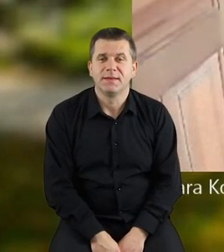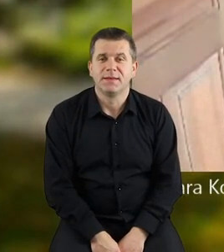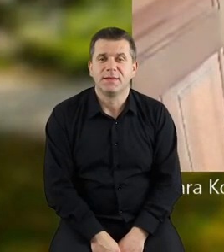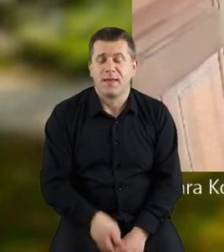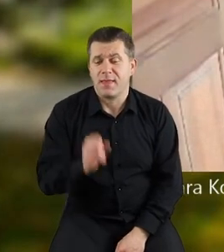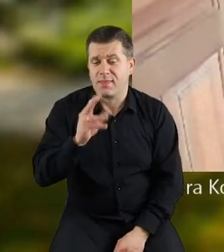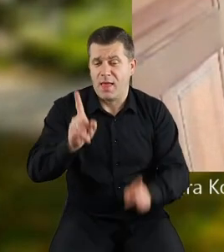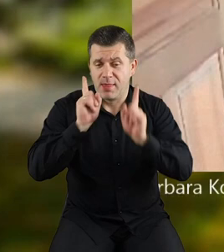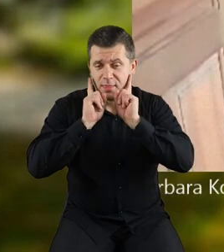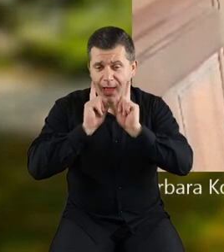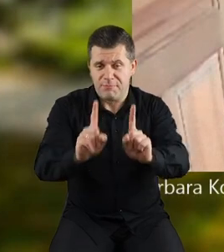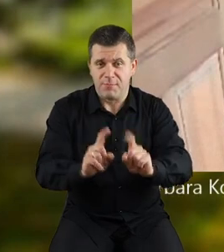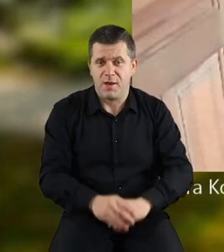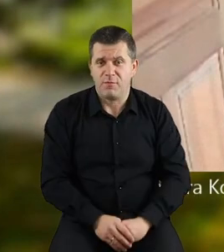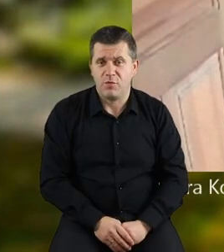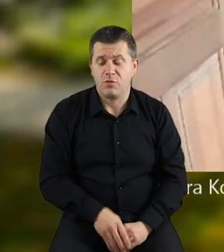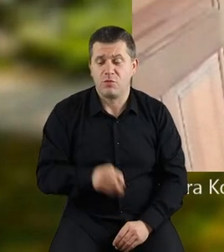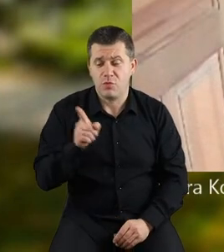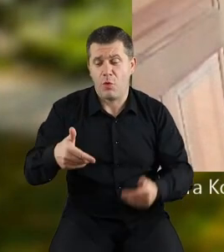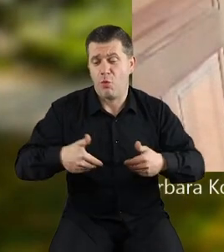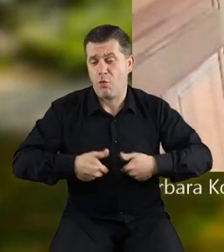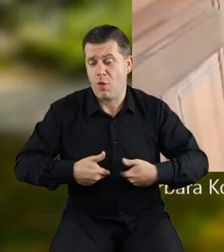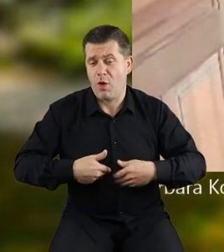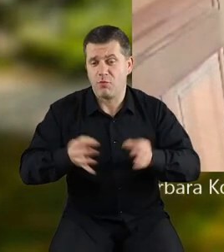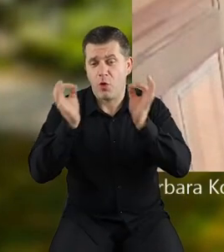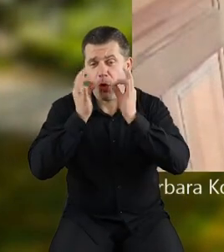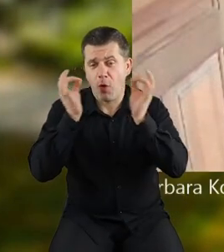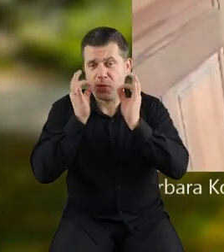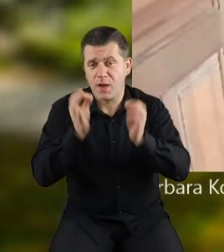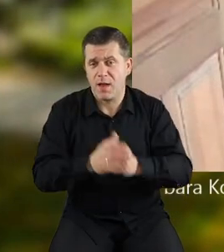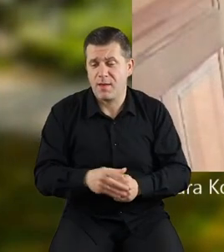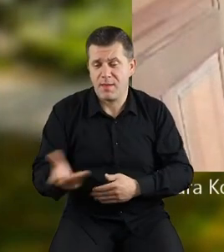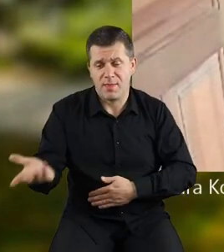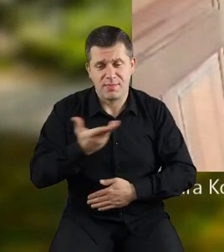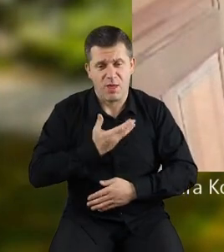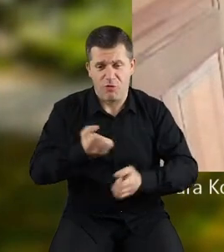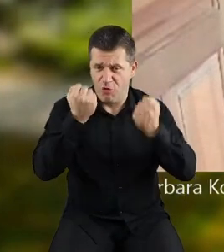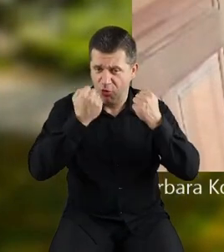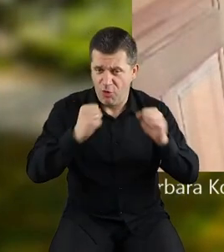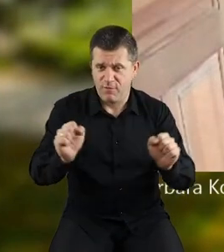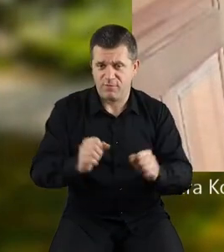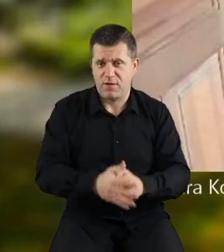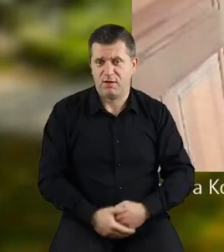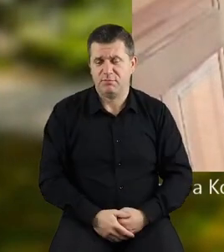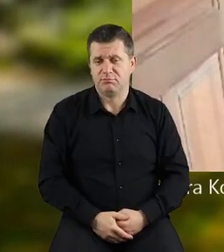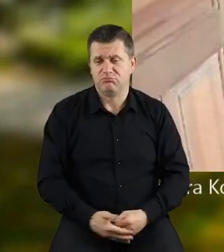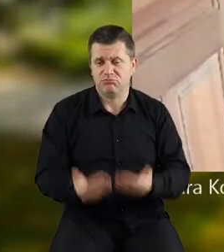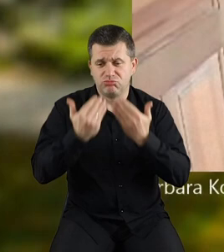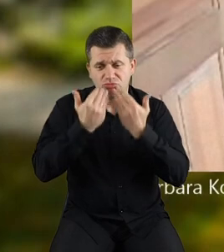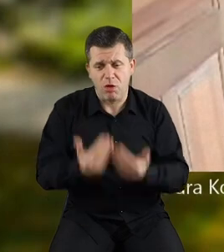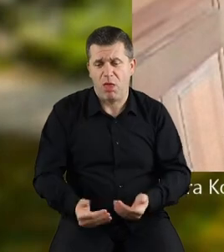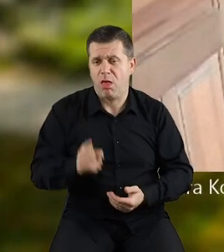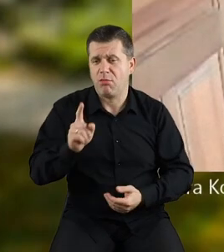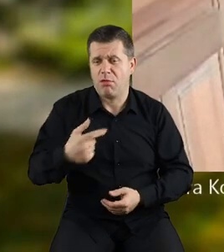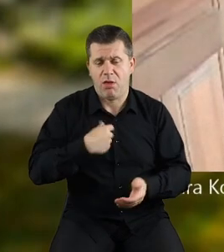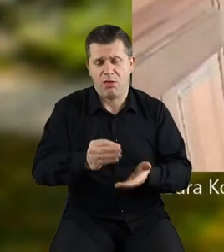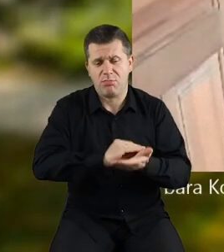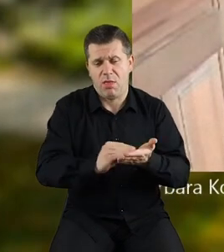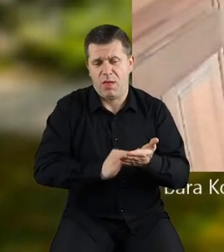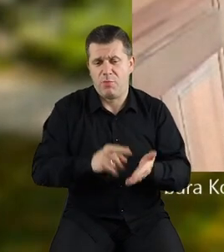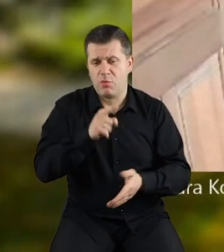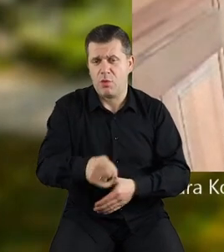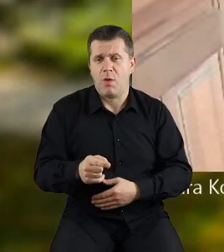A przecież tak naprawdę to właśnie Głodna kotka dodała mi odwagi i sprawiła,